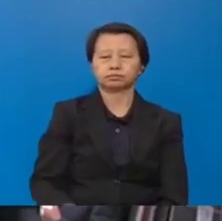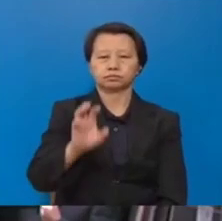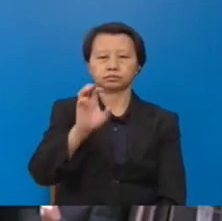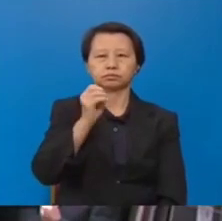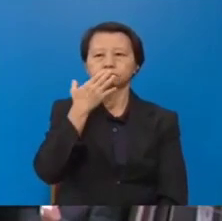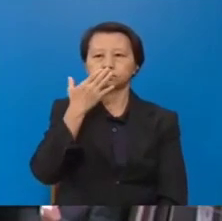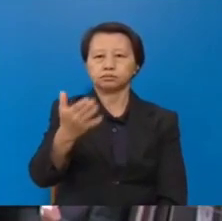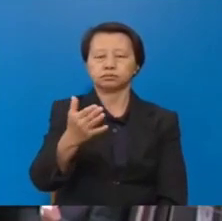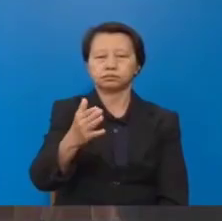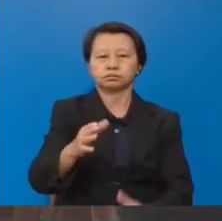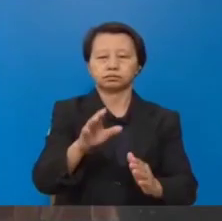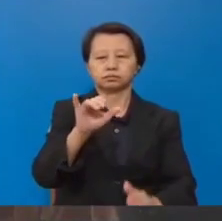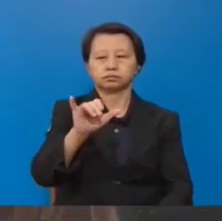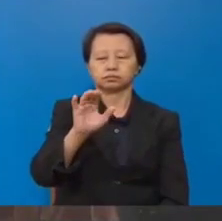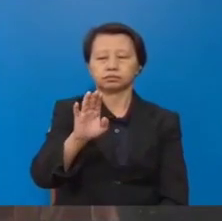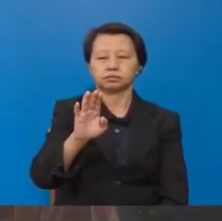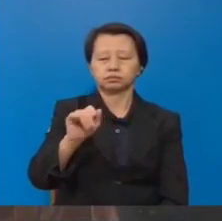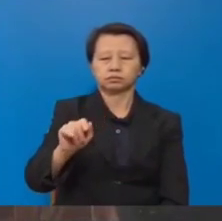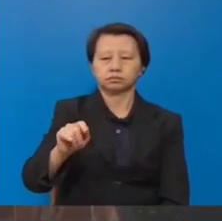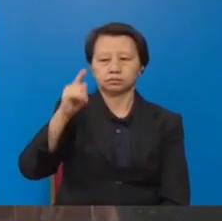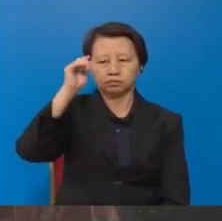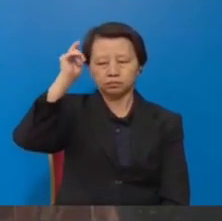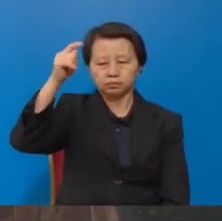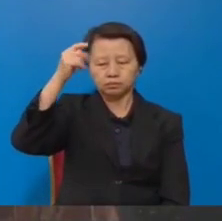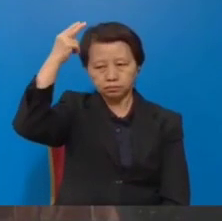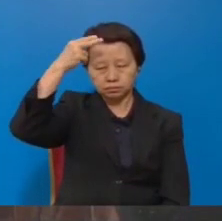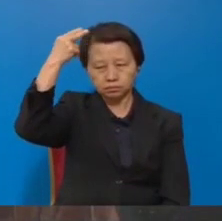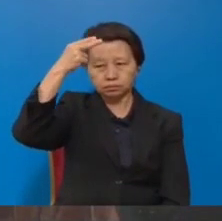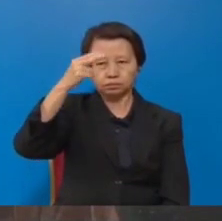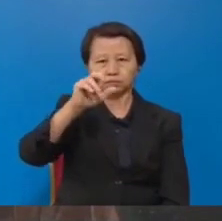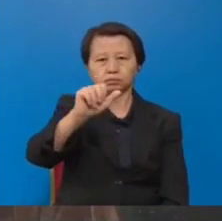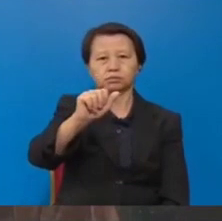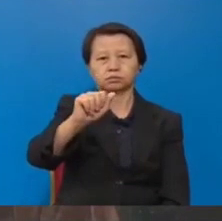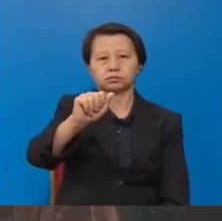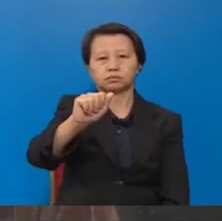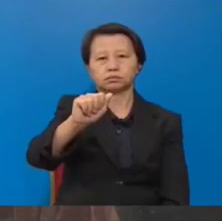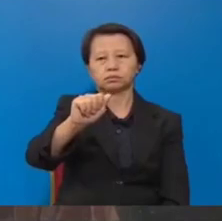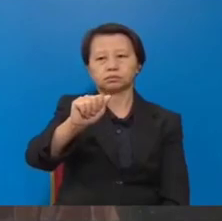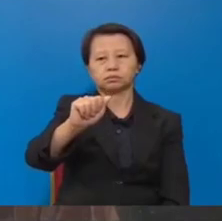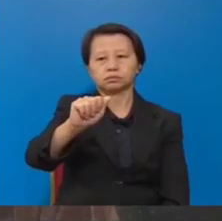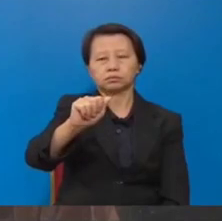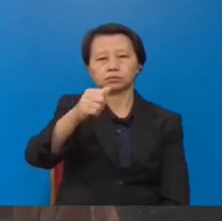nya Bomat timbalan menteri ada tuh Haji Husein binawang